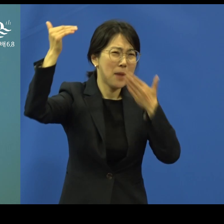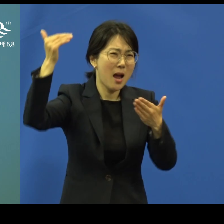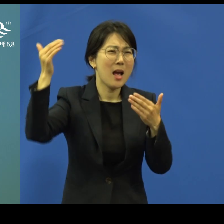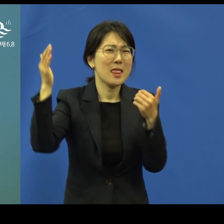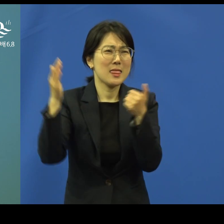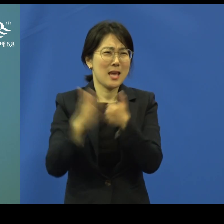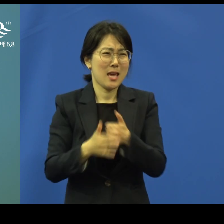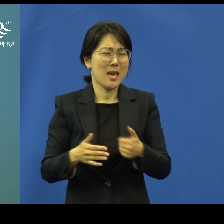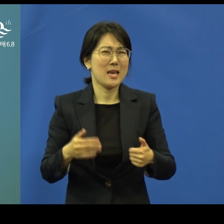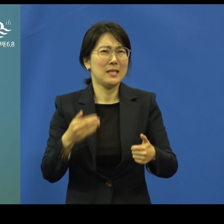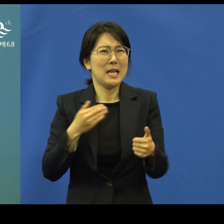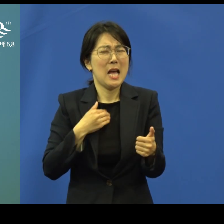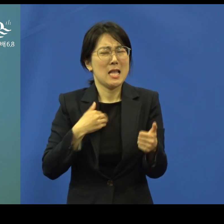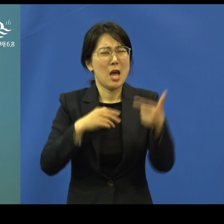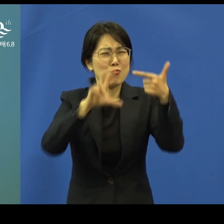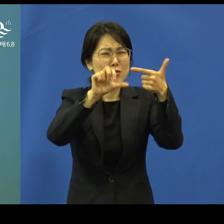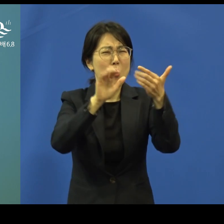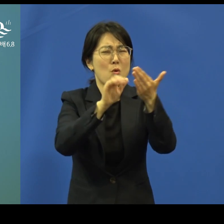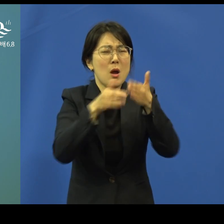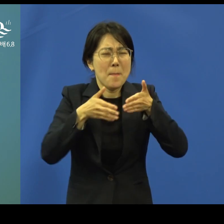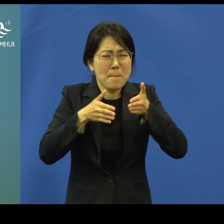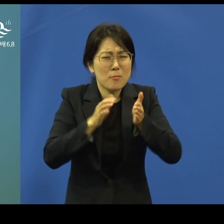날 그 시대는 먹을 게 없었던 시대예요.